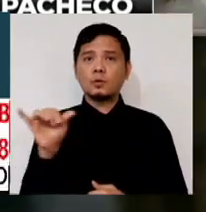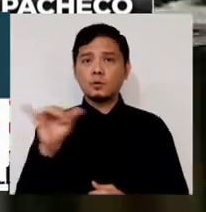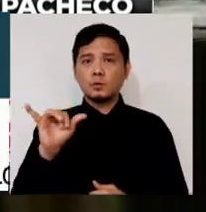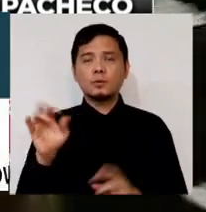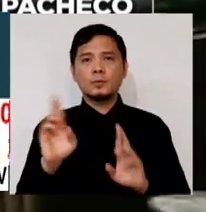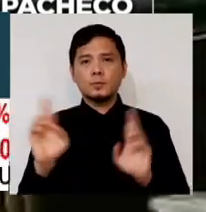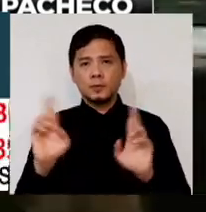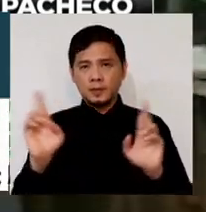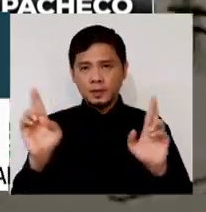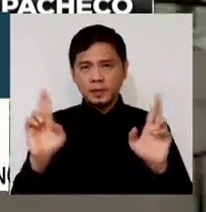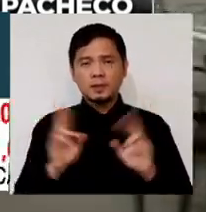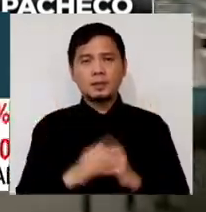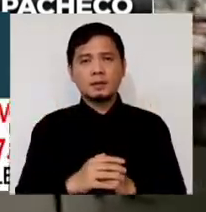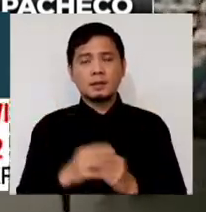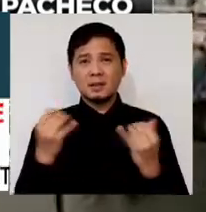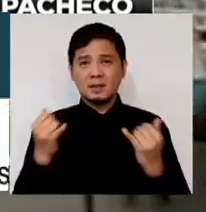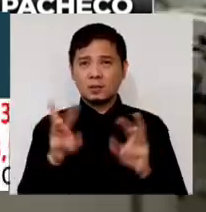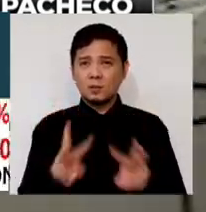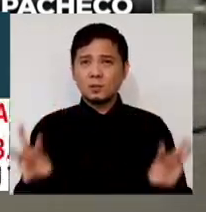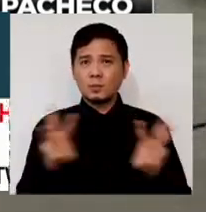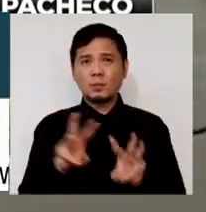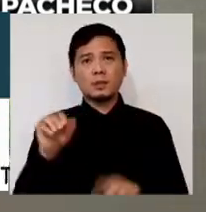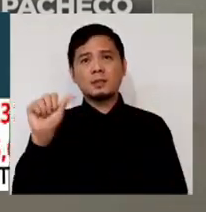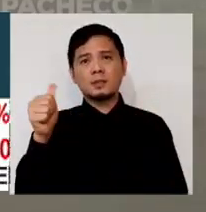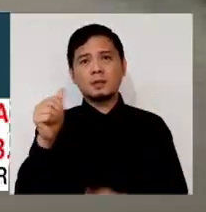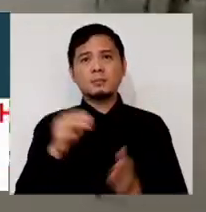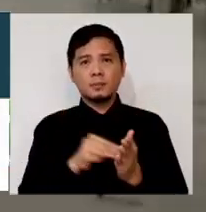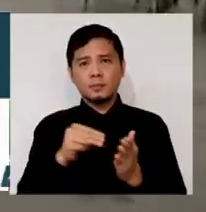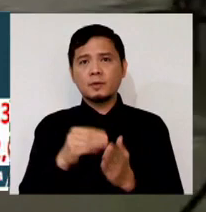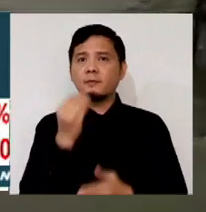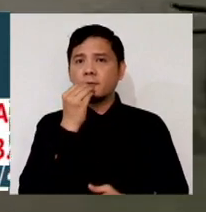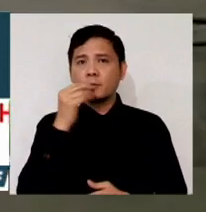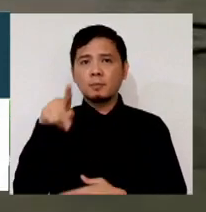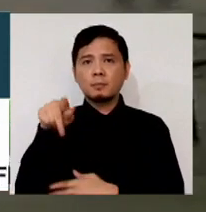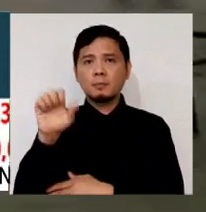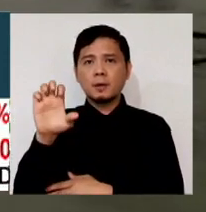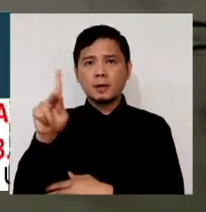ng worth 10 million na food pack, pero sa tingin ko, kukulangin pa ito.